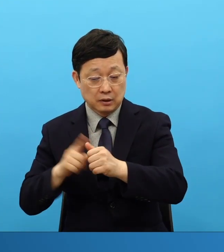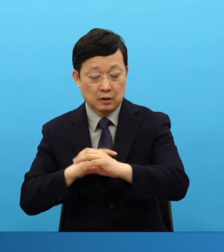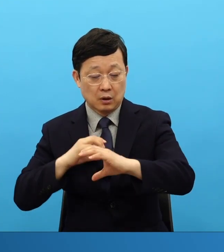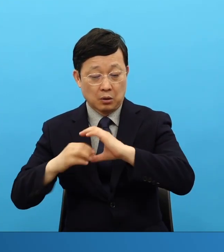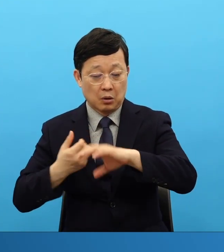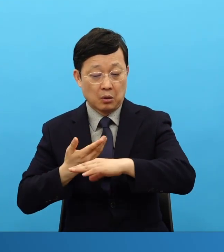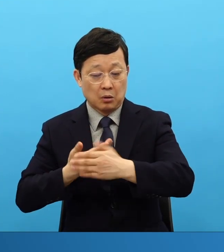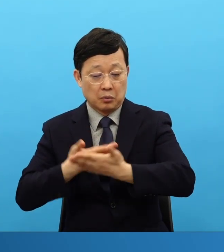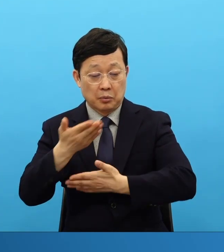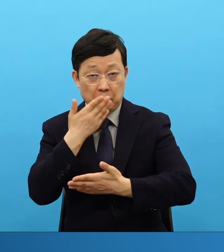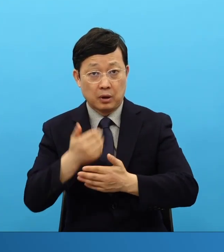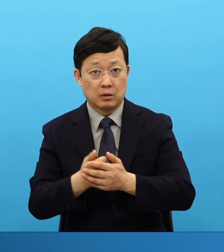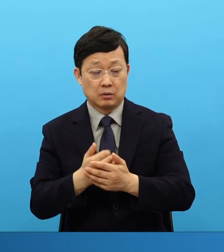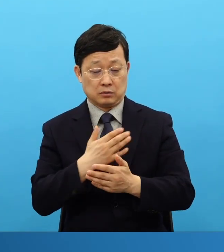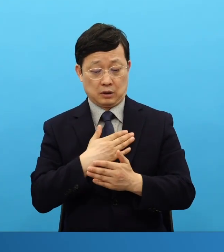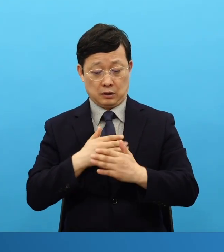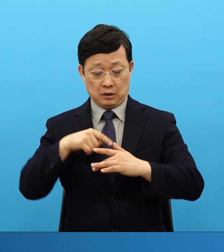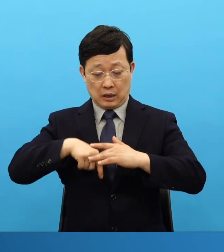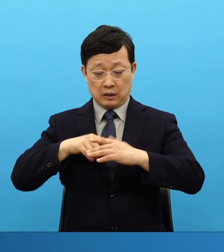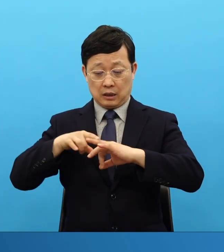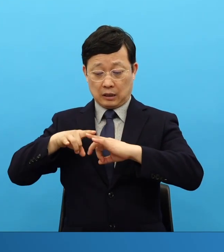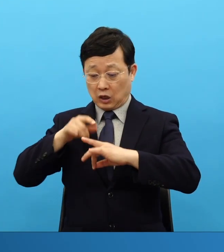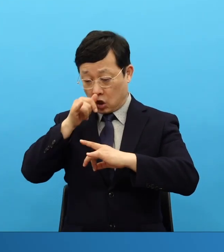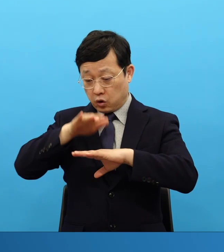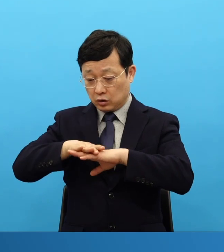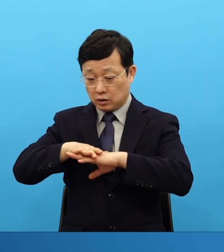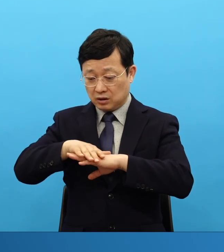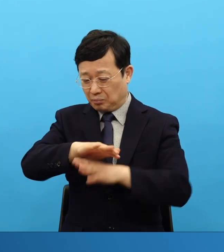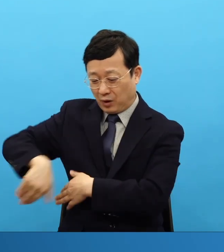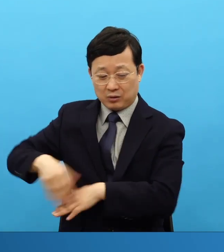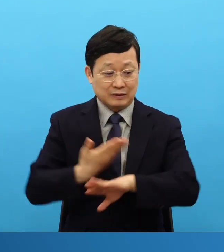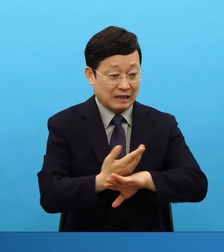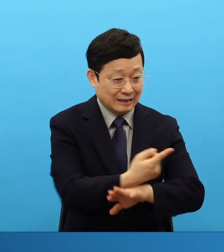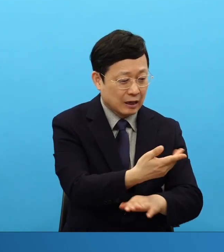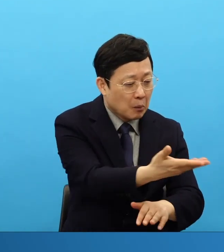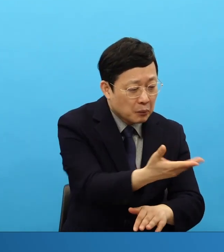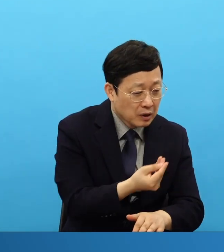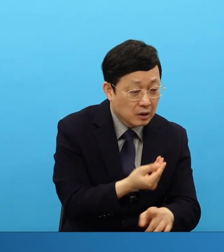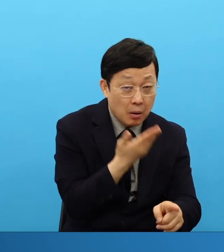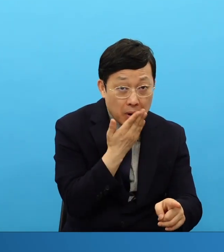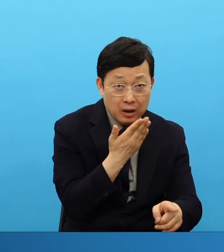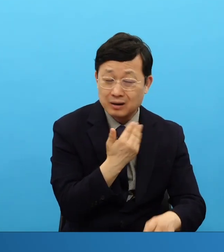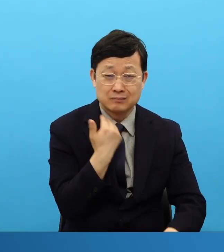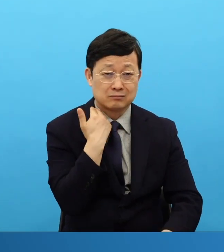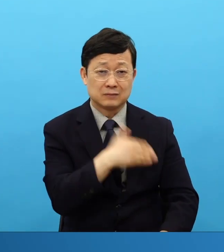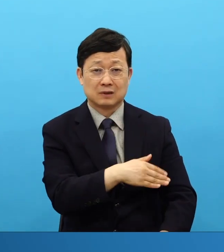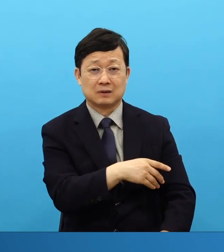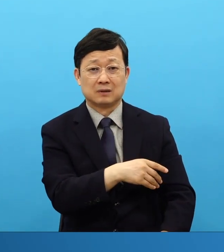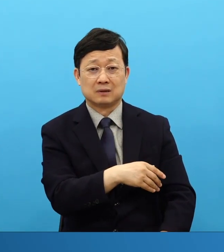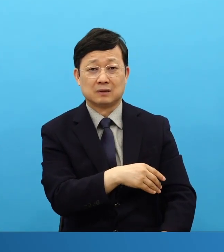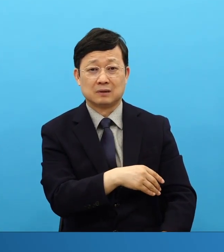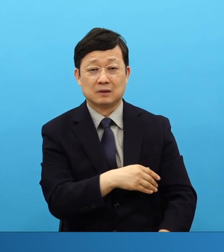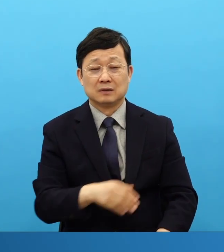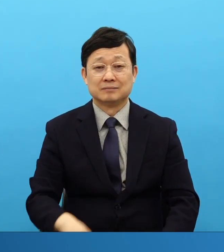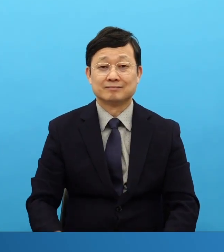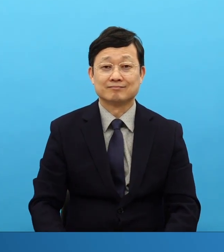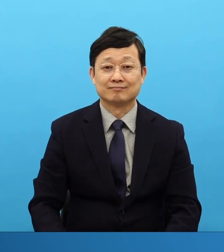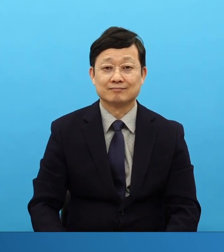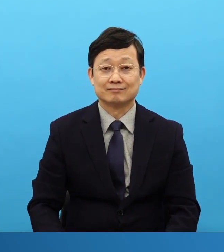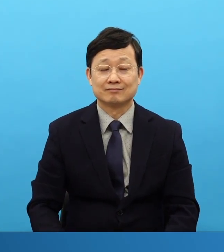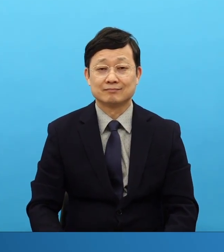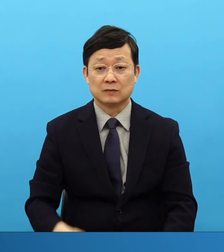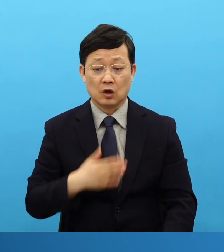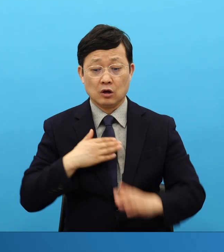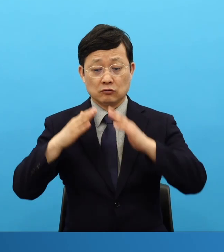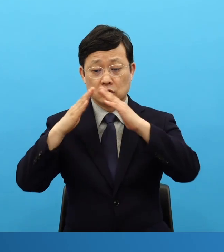course, you're going to be criticized. 아니 자기 집 전화 안 하고 왜 남의 집에서 전화를 써? Why aren't you using your phone and going around trying to borrow somebody else's phone? 아니 도둑놈 아닌가요? 뭐 때문에 집 전화